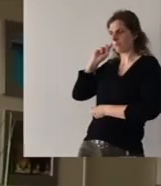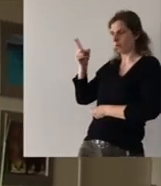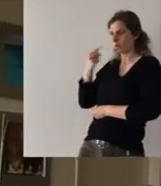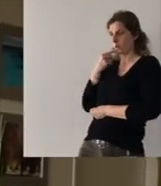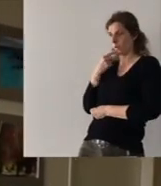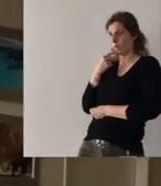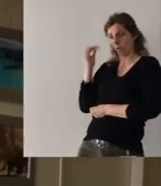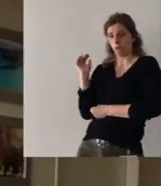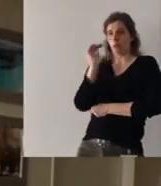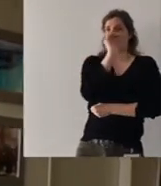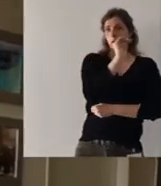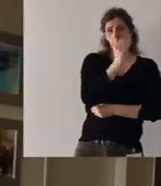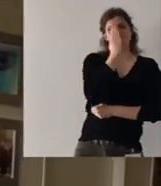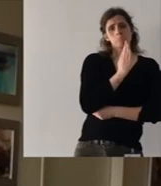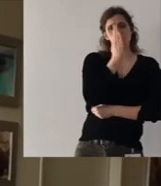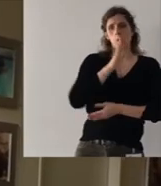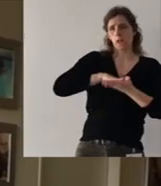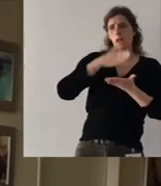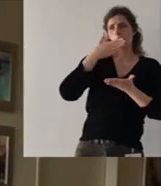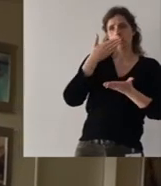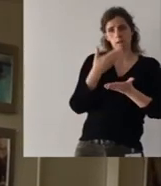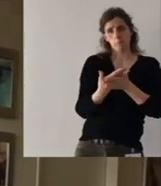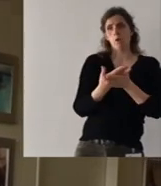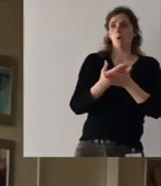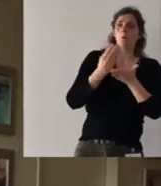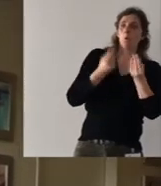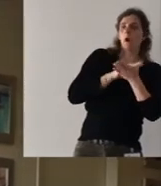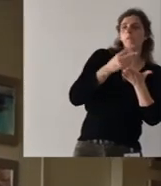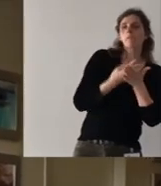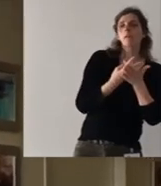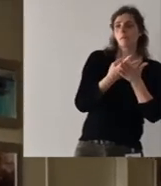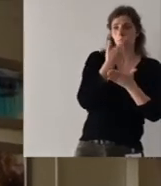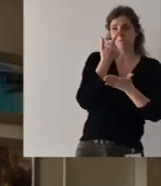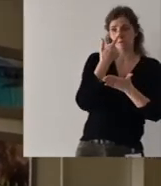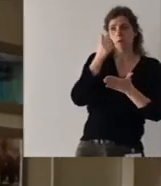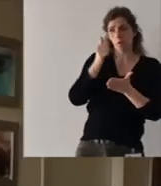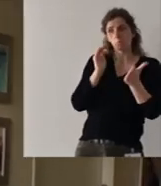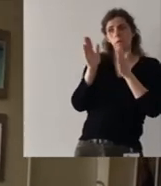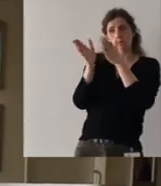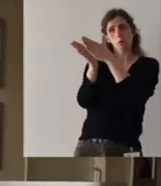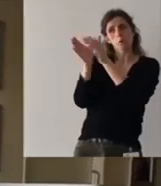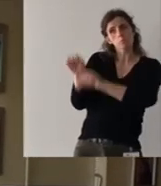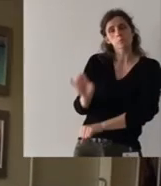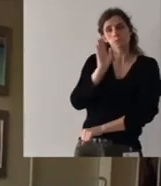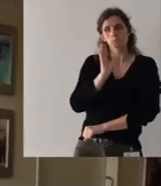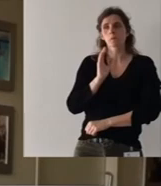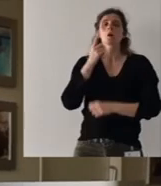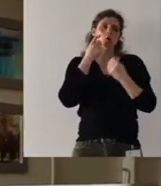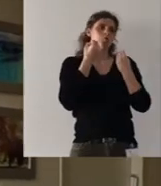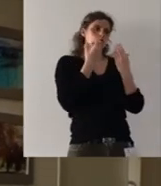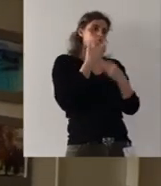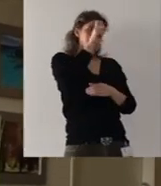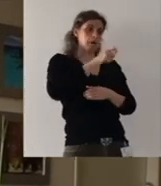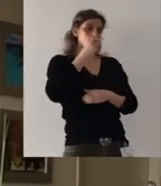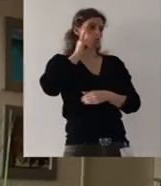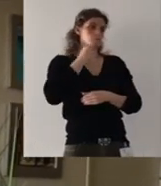c'est la personne sourde qui dit au centre hospitalier « j'aurais besoin d'un traducteur, est-ce que vous pouvez en faire la demande ?» Voilà, c'est en